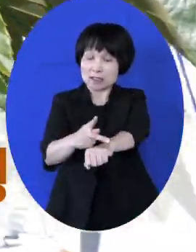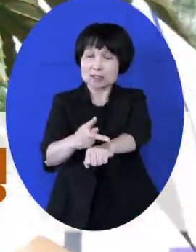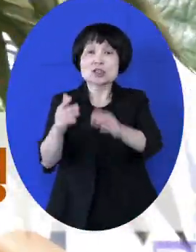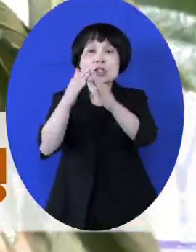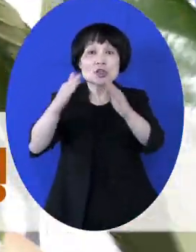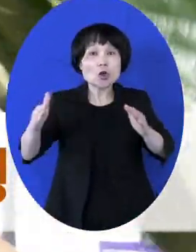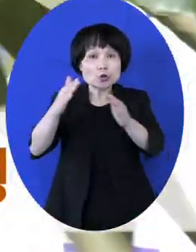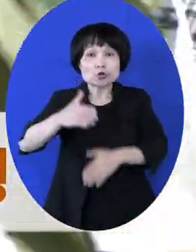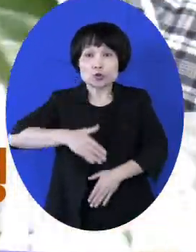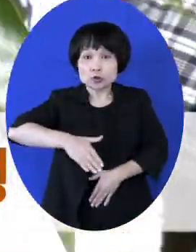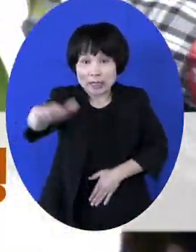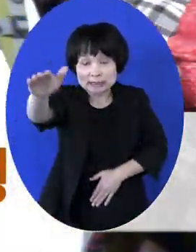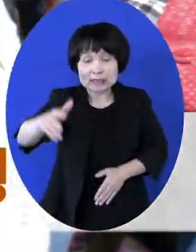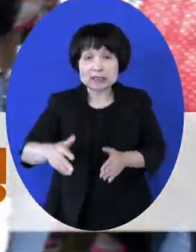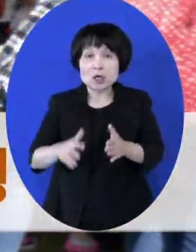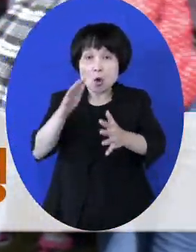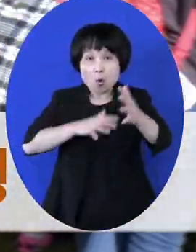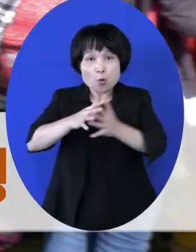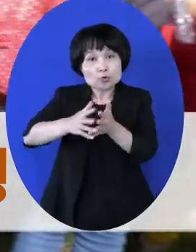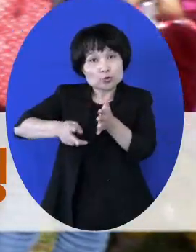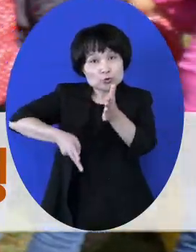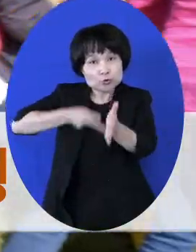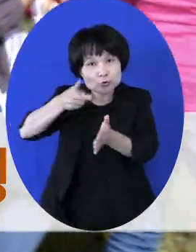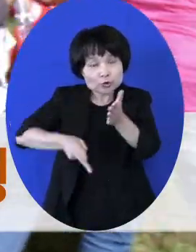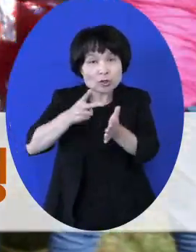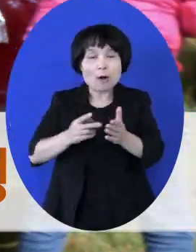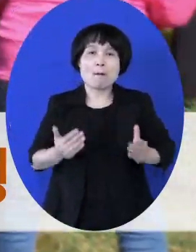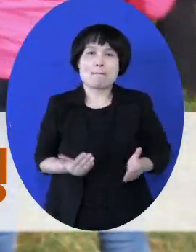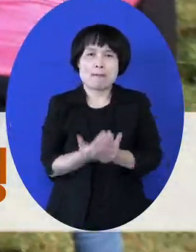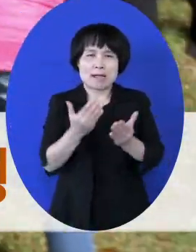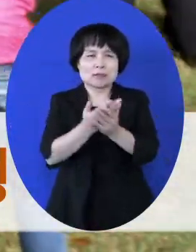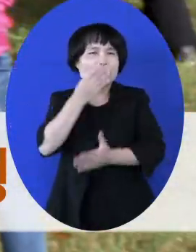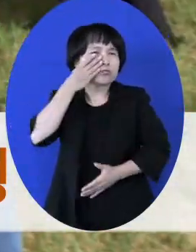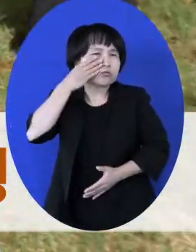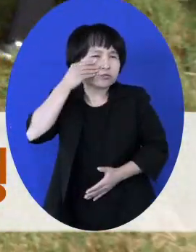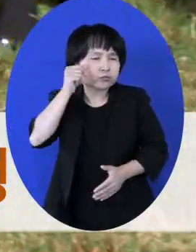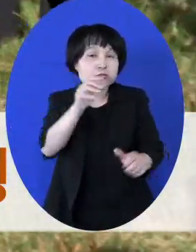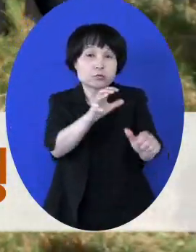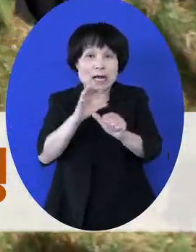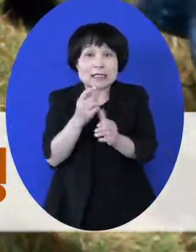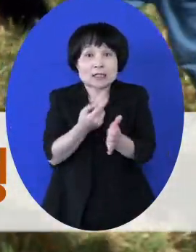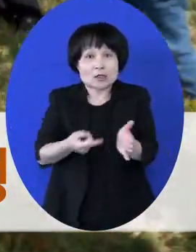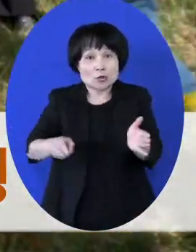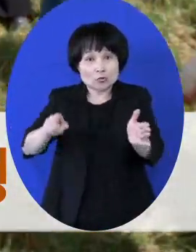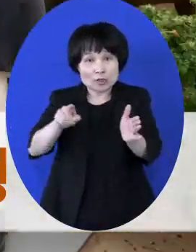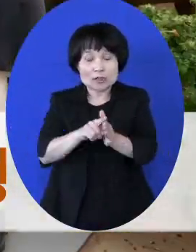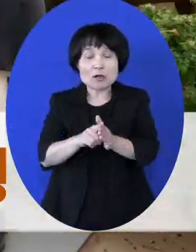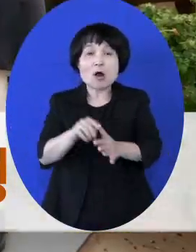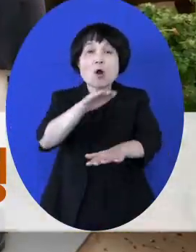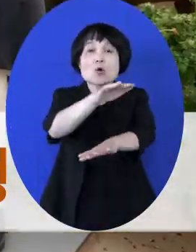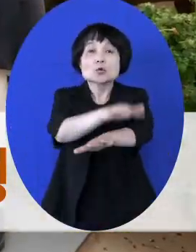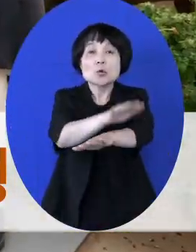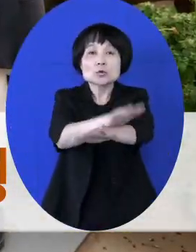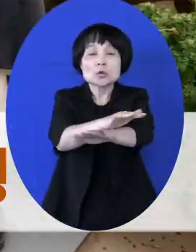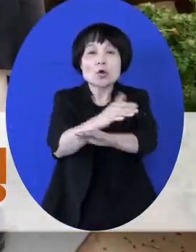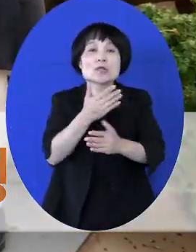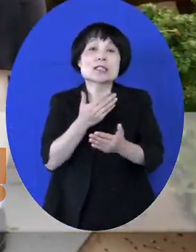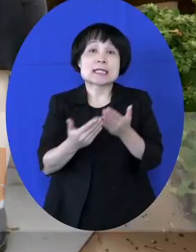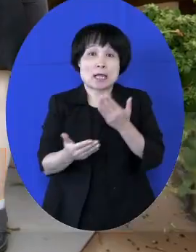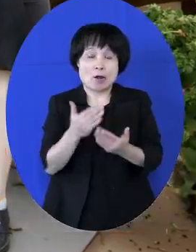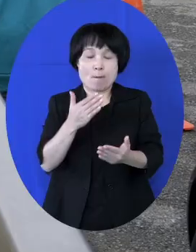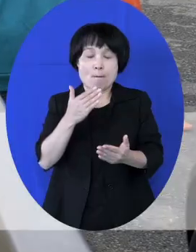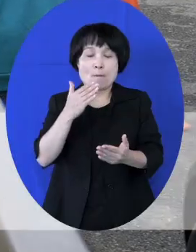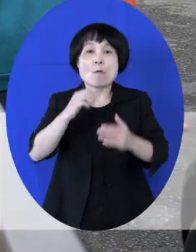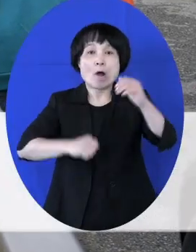고속철도 공주역 활성화를 위해 교통수단과의 연계를 통한 농촌 관광 거점 지역 활성화 사업의 일환으로